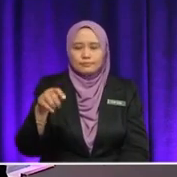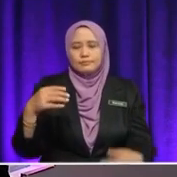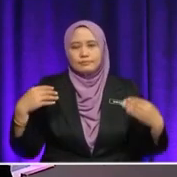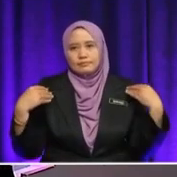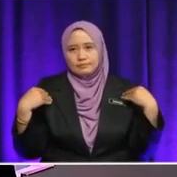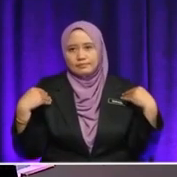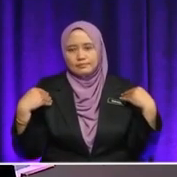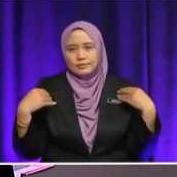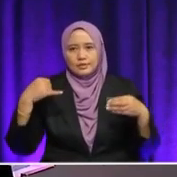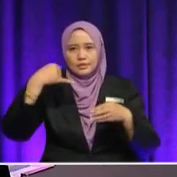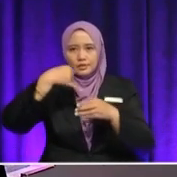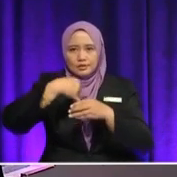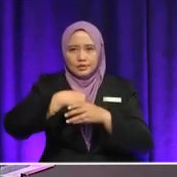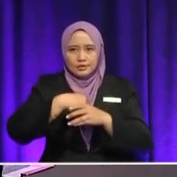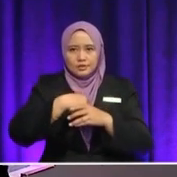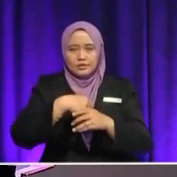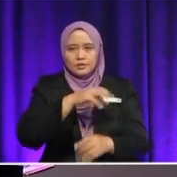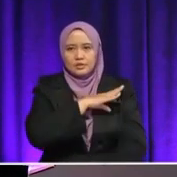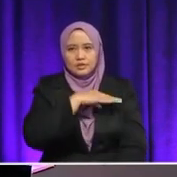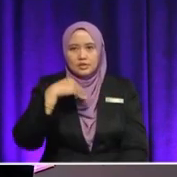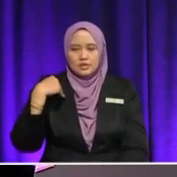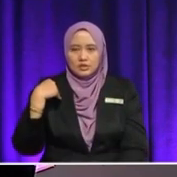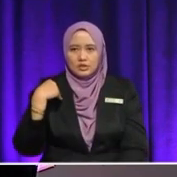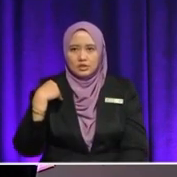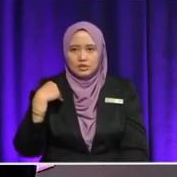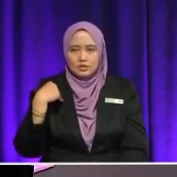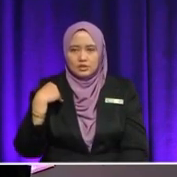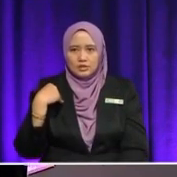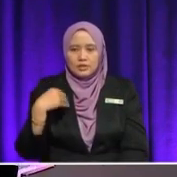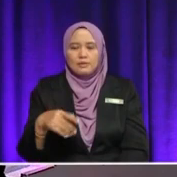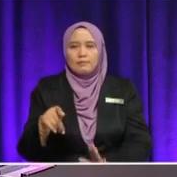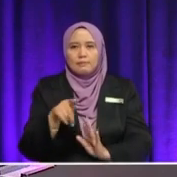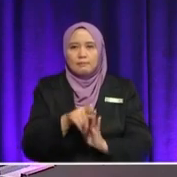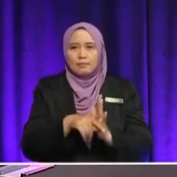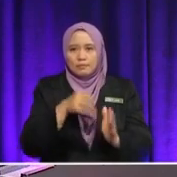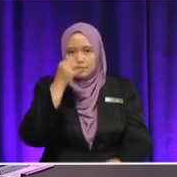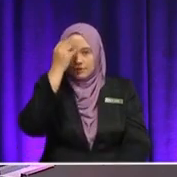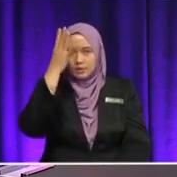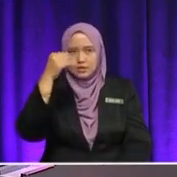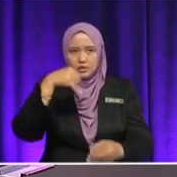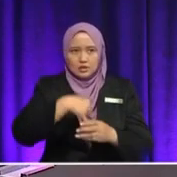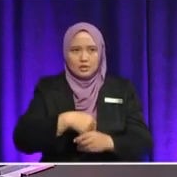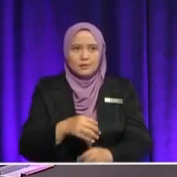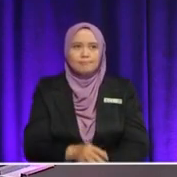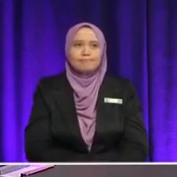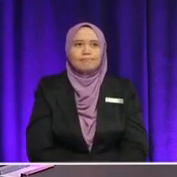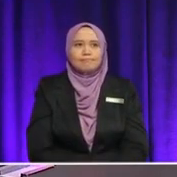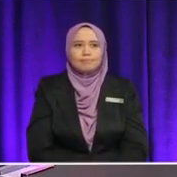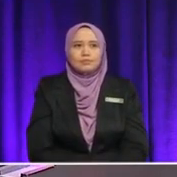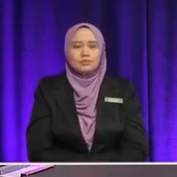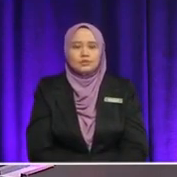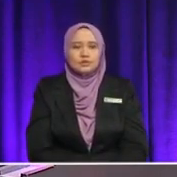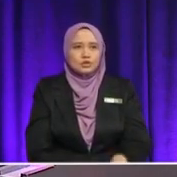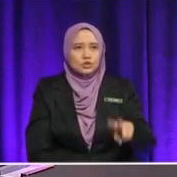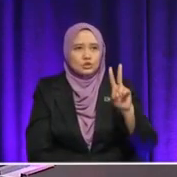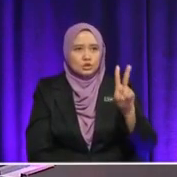mesti ada uraiannya ada penerangan kepada isi ngecek kata kunci kedua nah kepentingan Uraikan